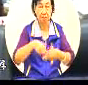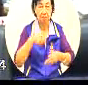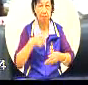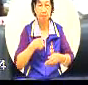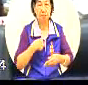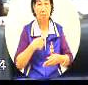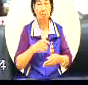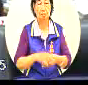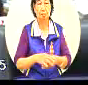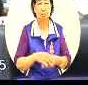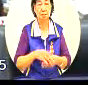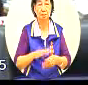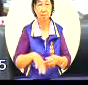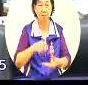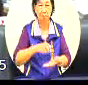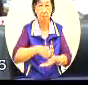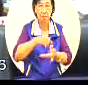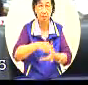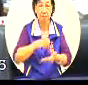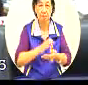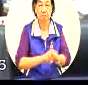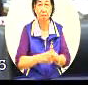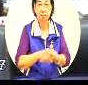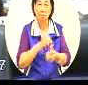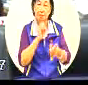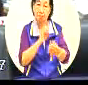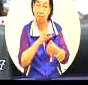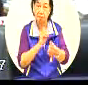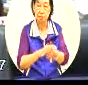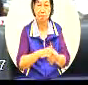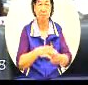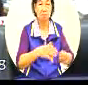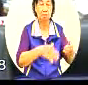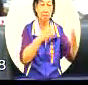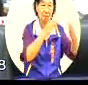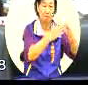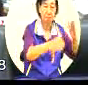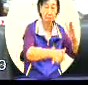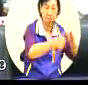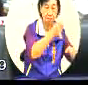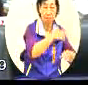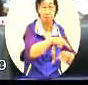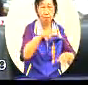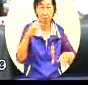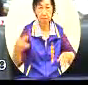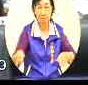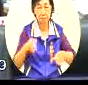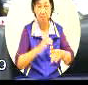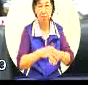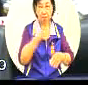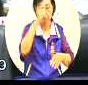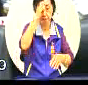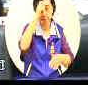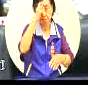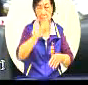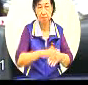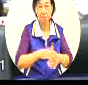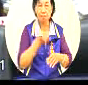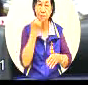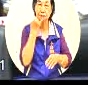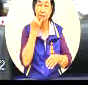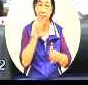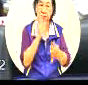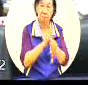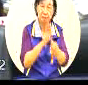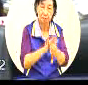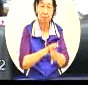建议希望在市长跟你这边我们共同来努力，希望提供给高雄市民一条